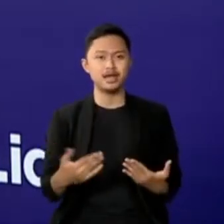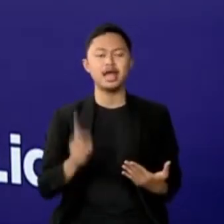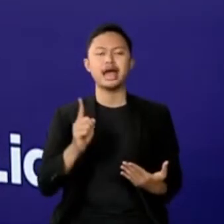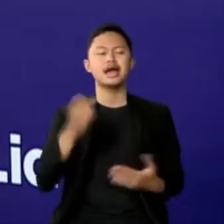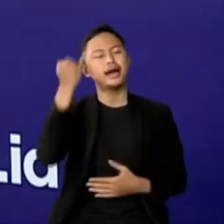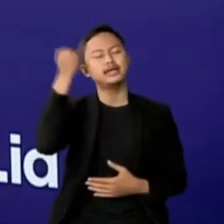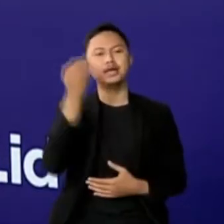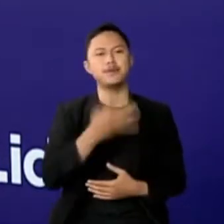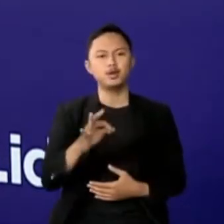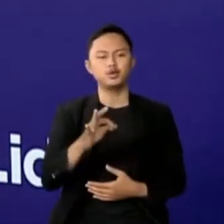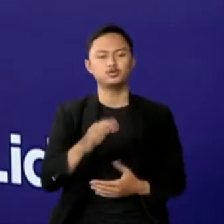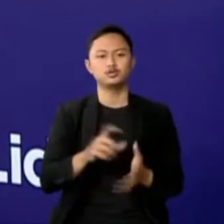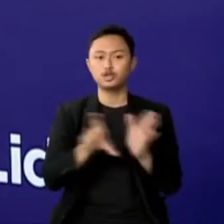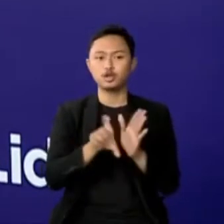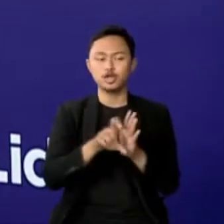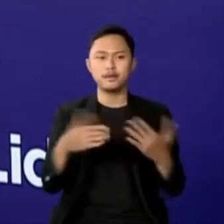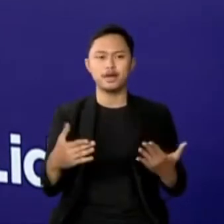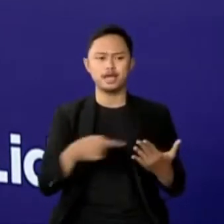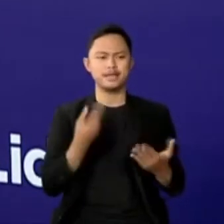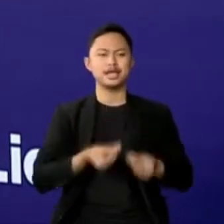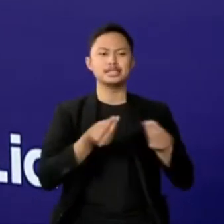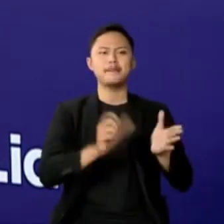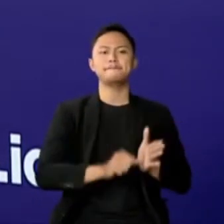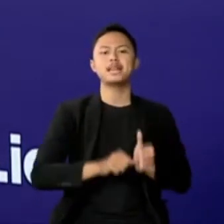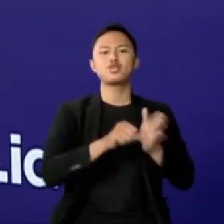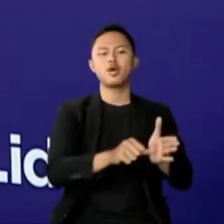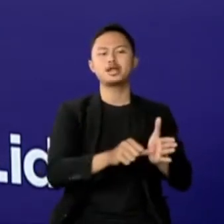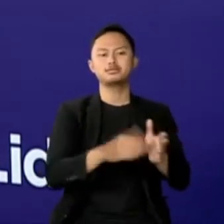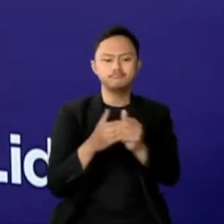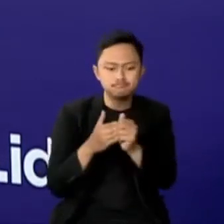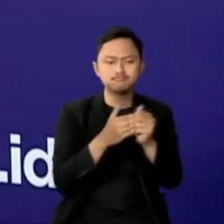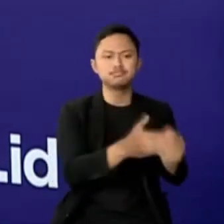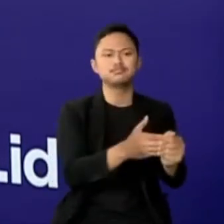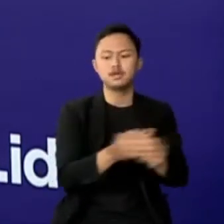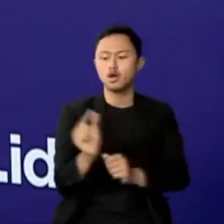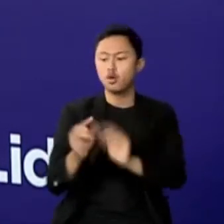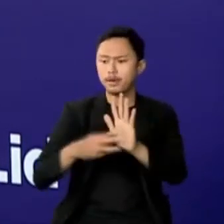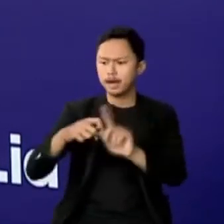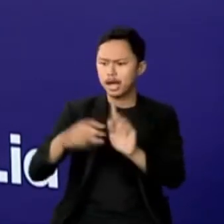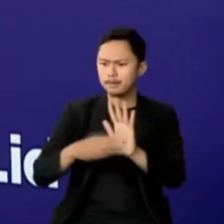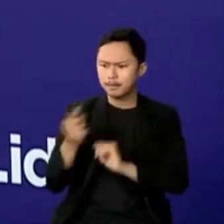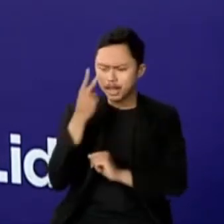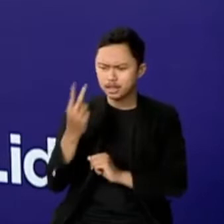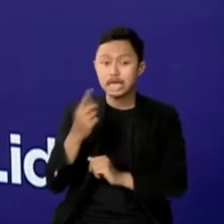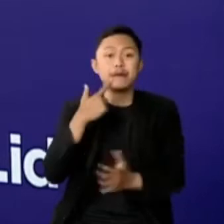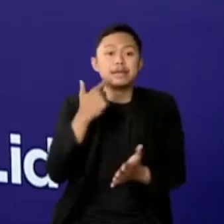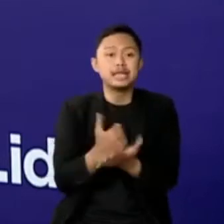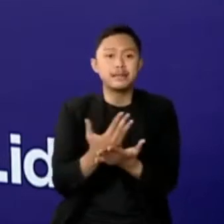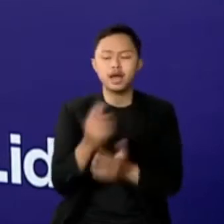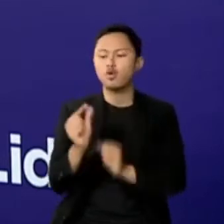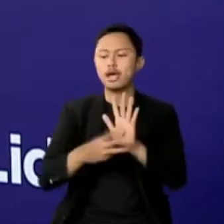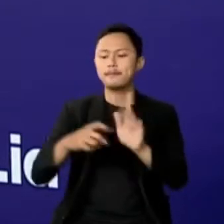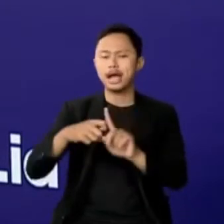beberapa terobosan diantaranya kami memberikan bantuan bimbingan dukungan pada UMKM yang penting UMKM jangan sampai mati